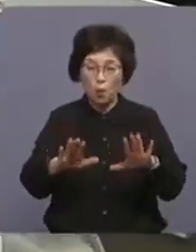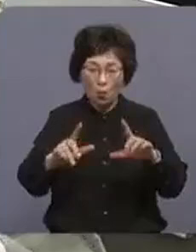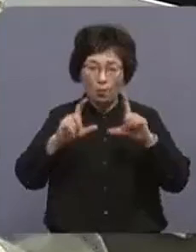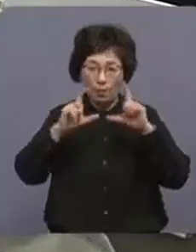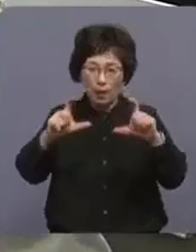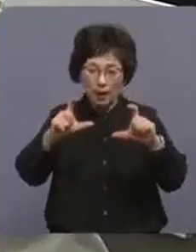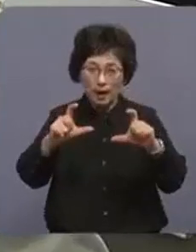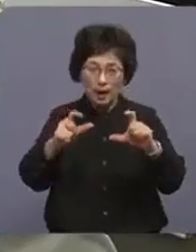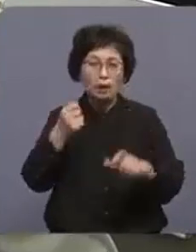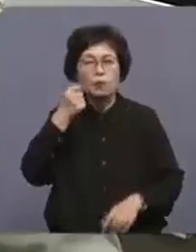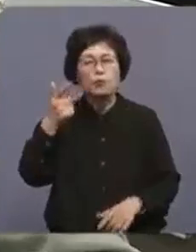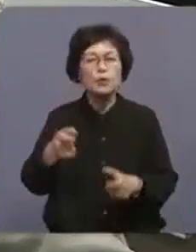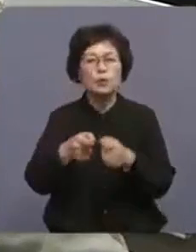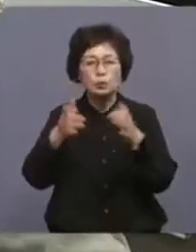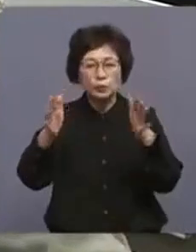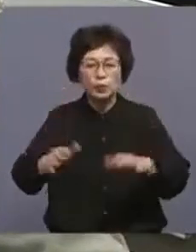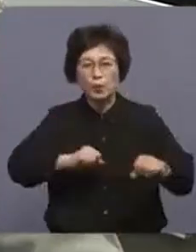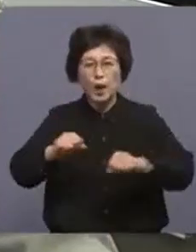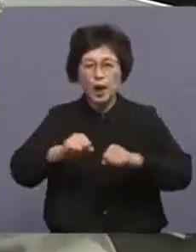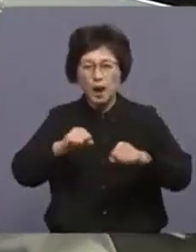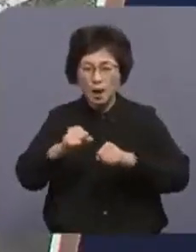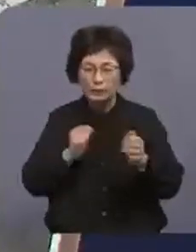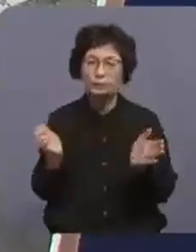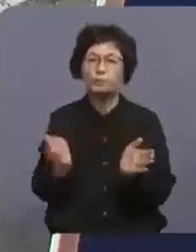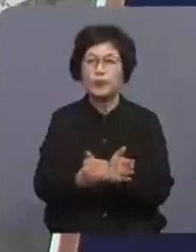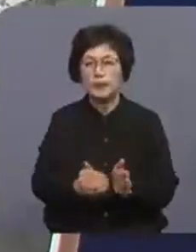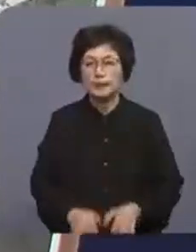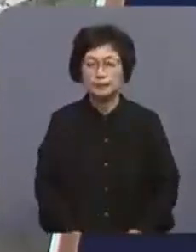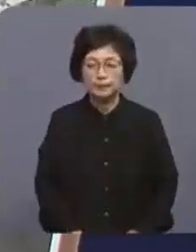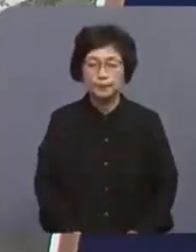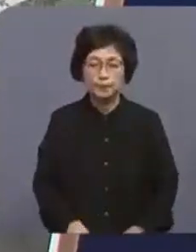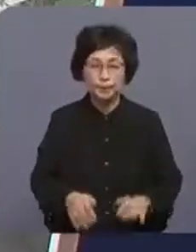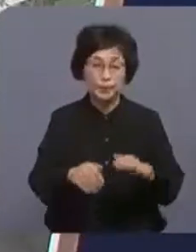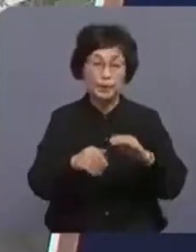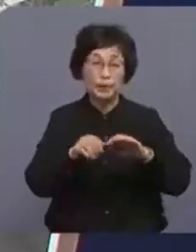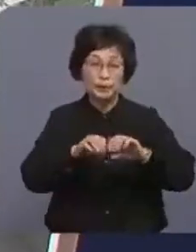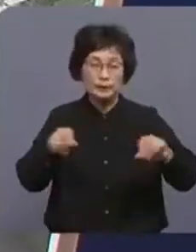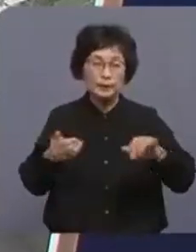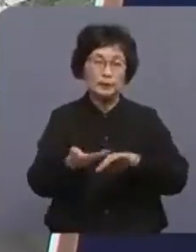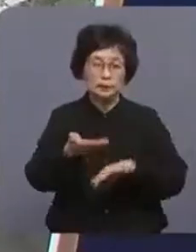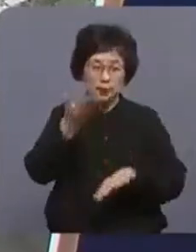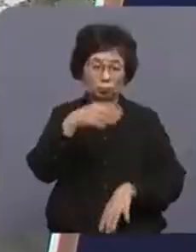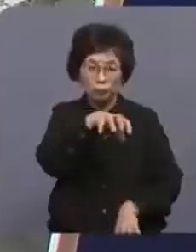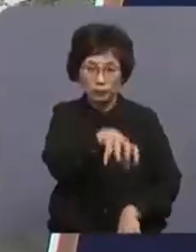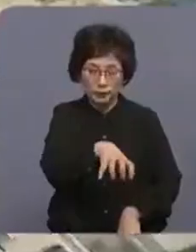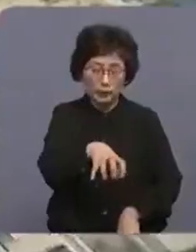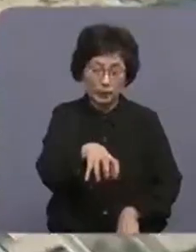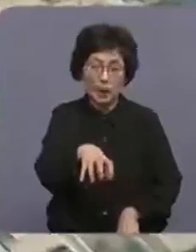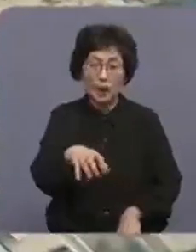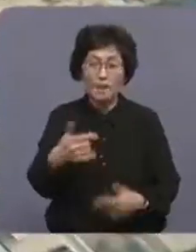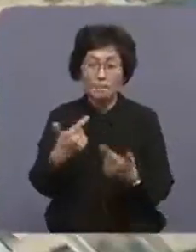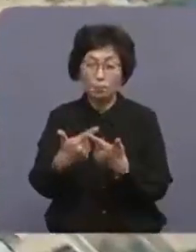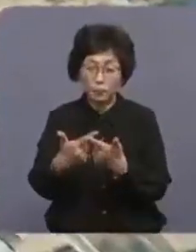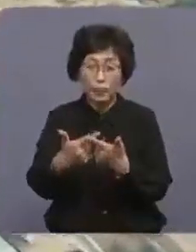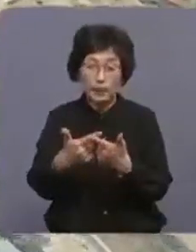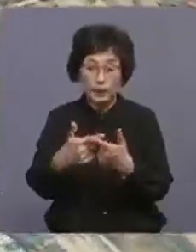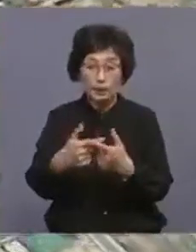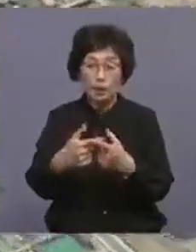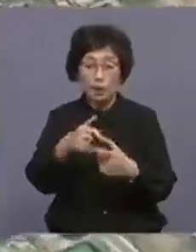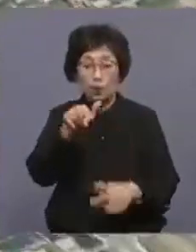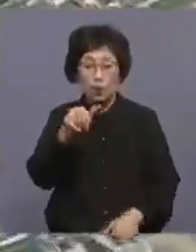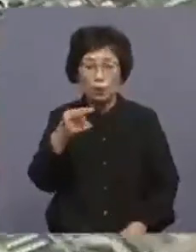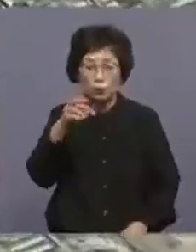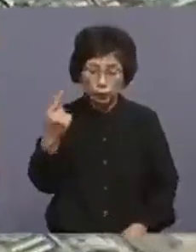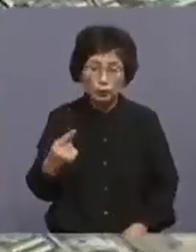권고하면서 6개월간의 활동을 마무리했습니다. 사상구 부산구치소와 강서구 부산교도소를 대저 1동